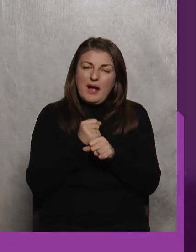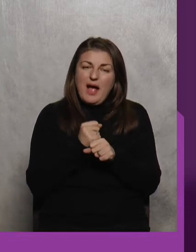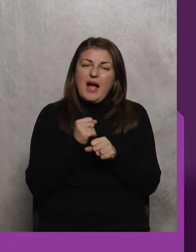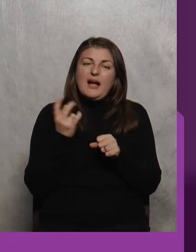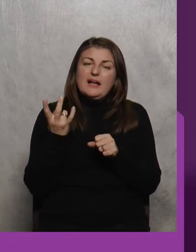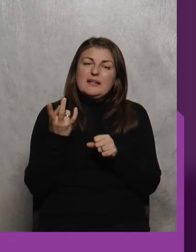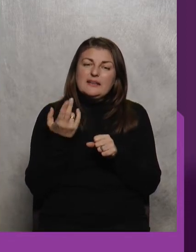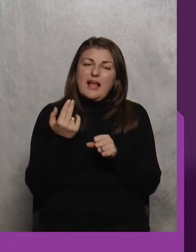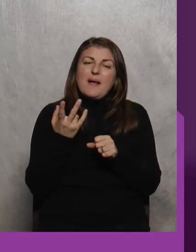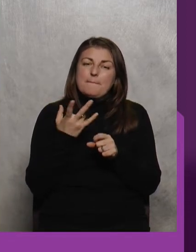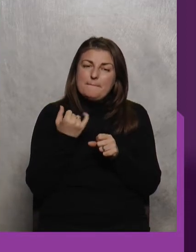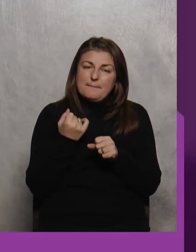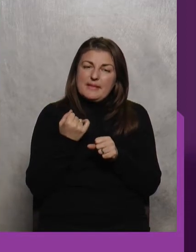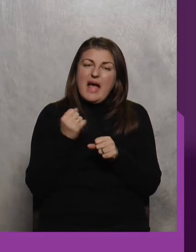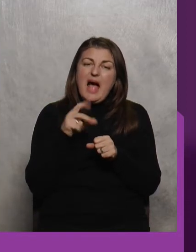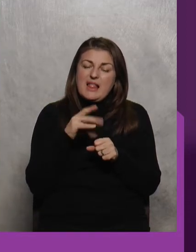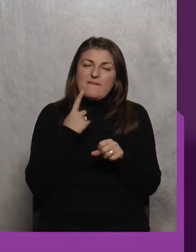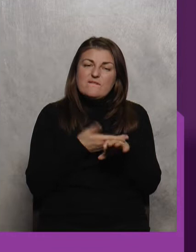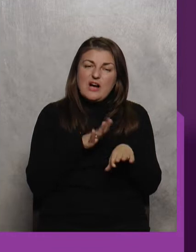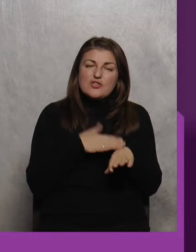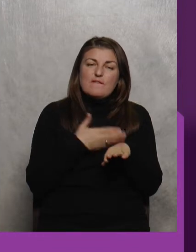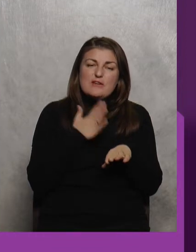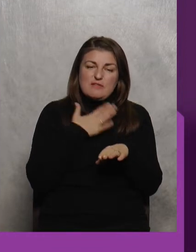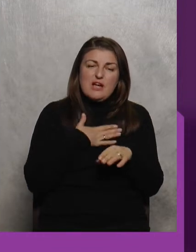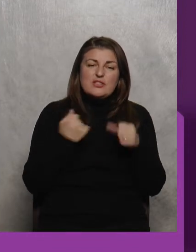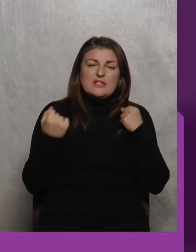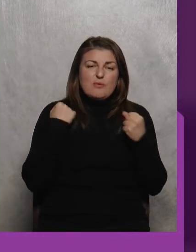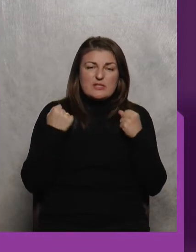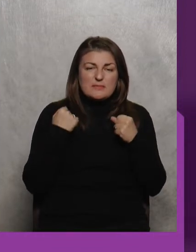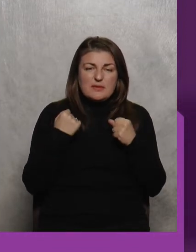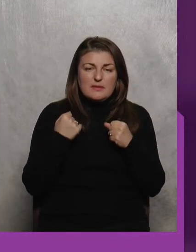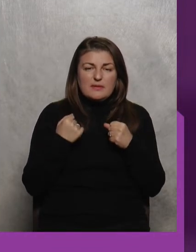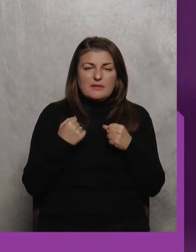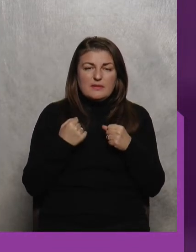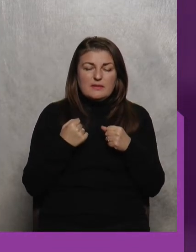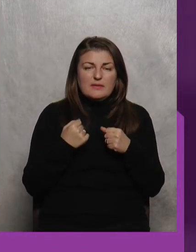Да. Але важко. Але важко, важко. Наш спортсмен.